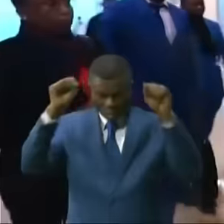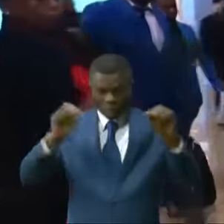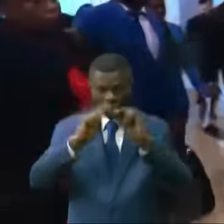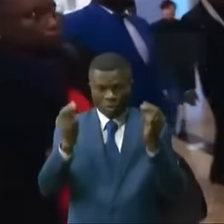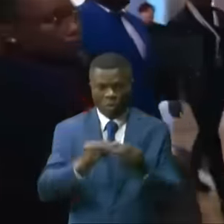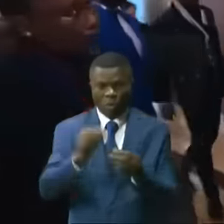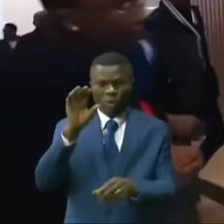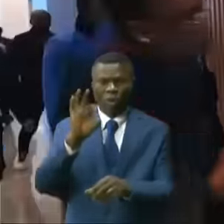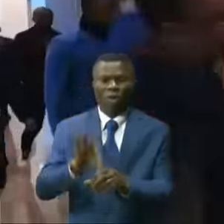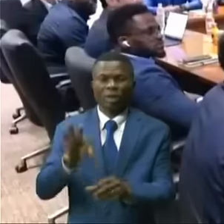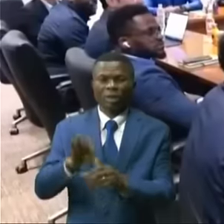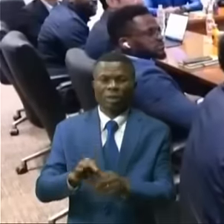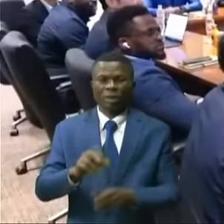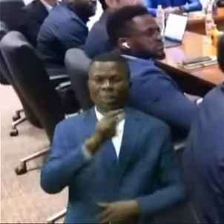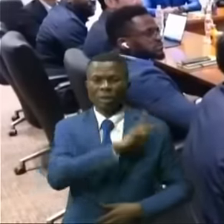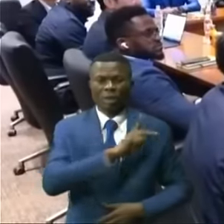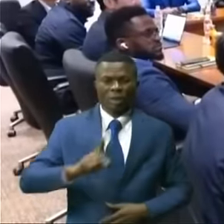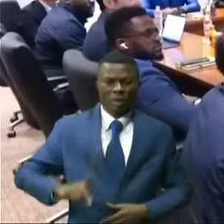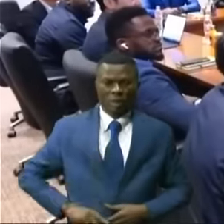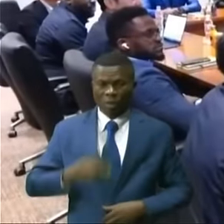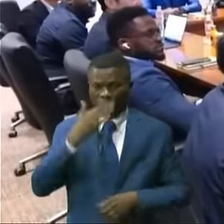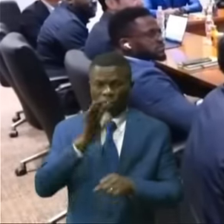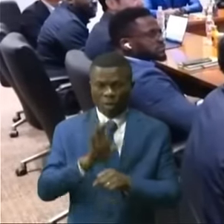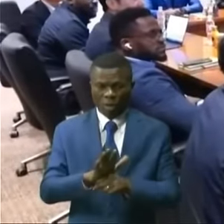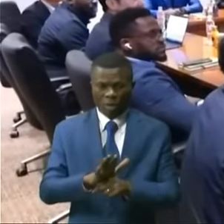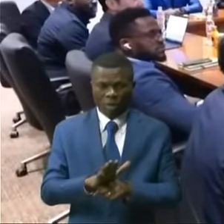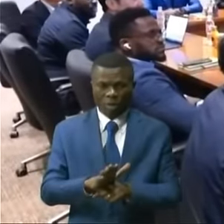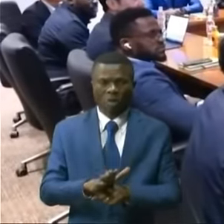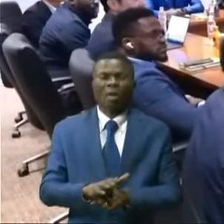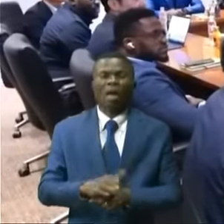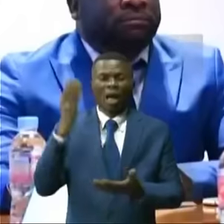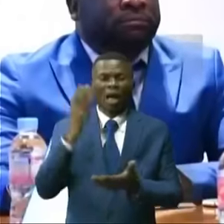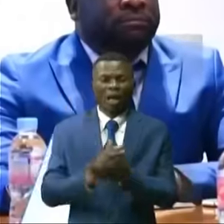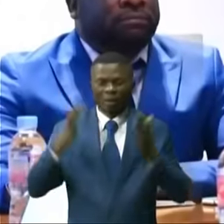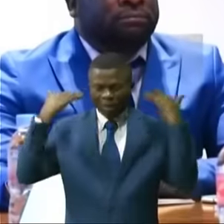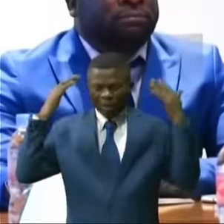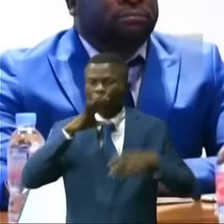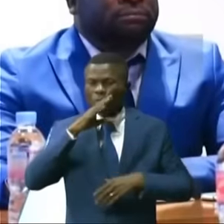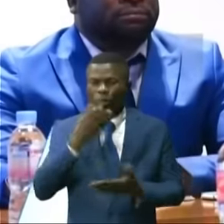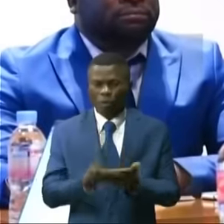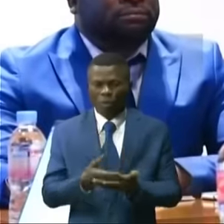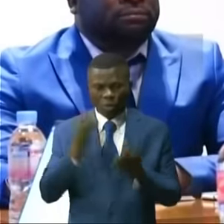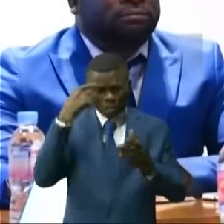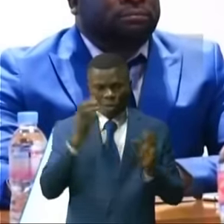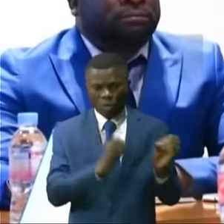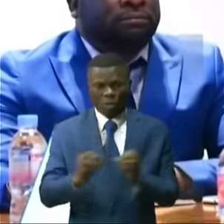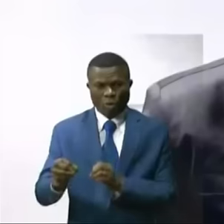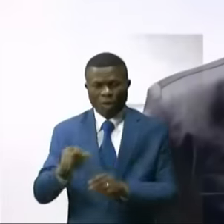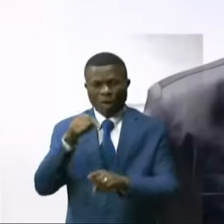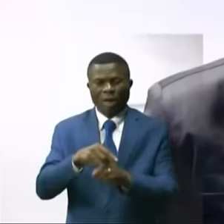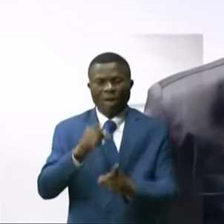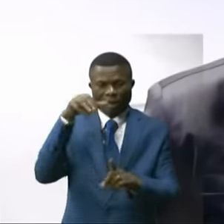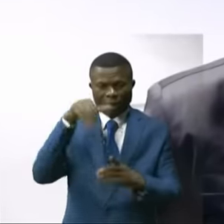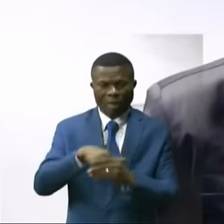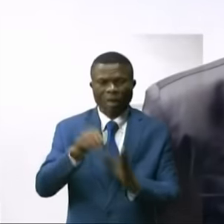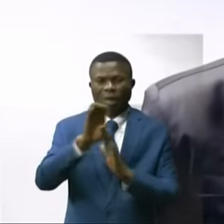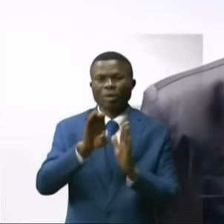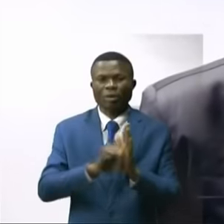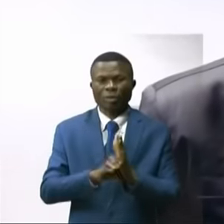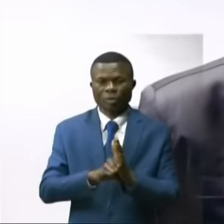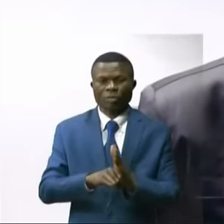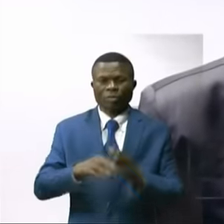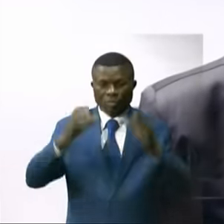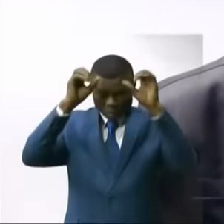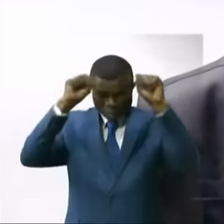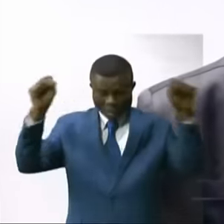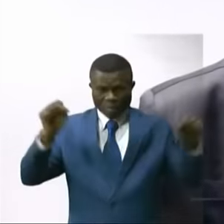électorale nationale indépendante rassure et disciple les malentendus quant à l'organisation des élections dans le délai constitutionnel le patron de